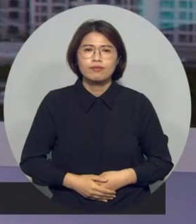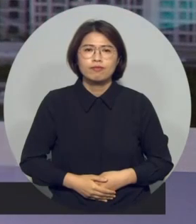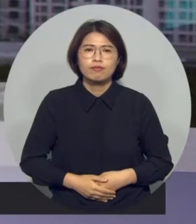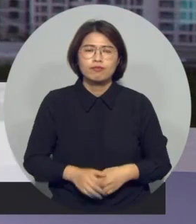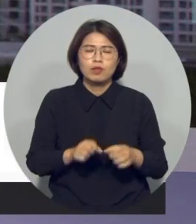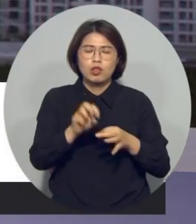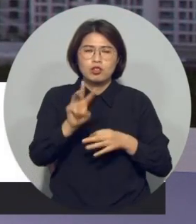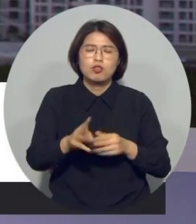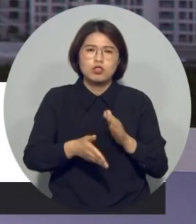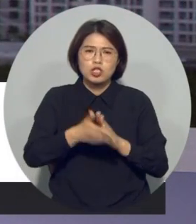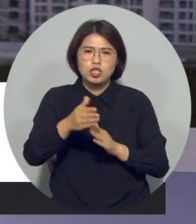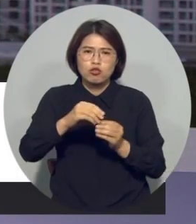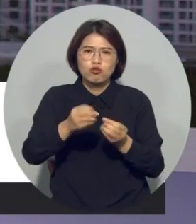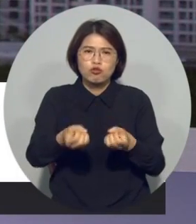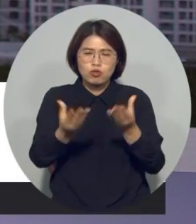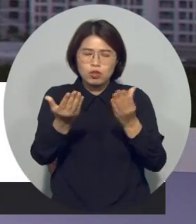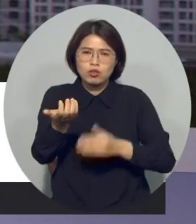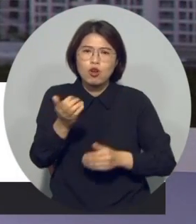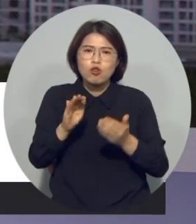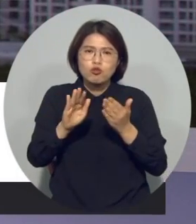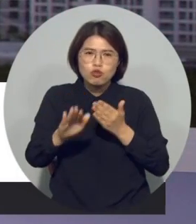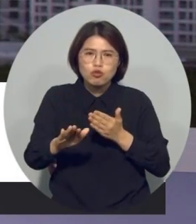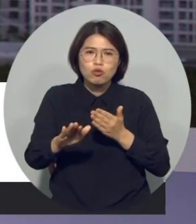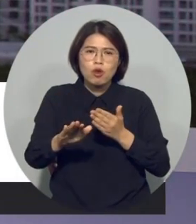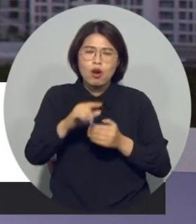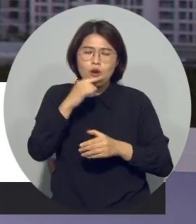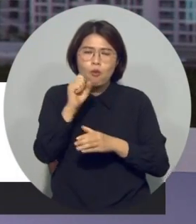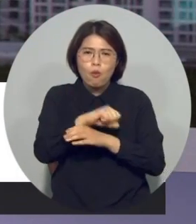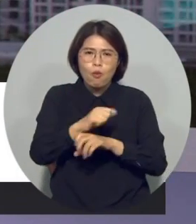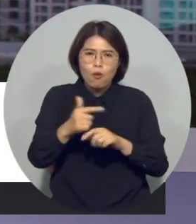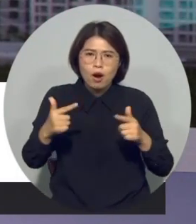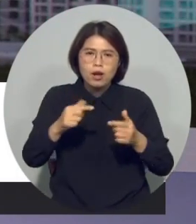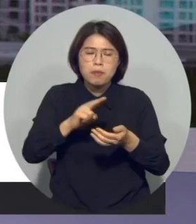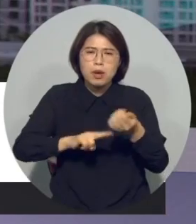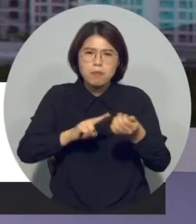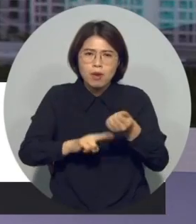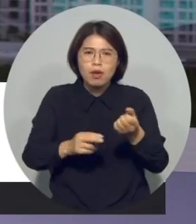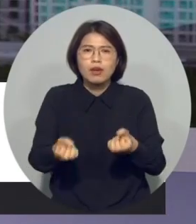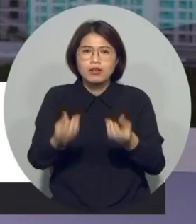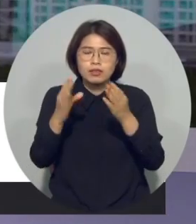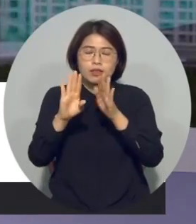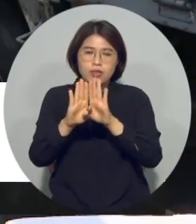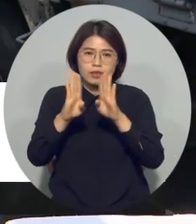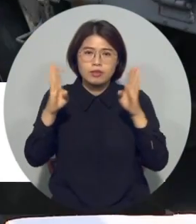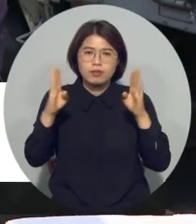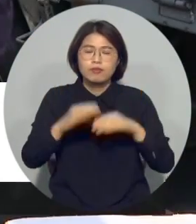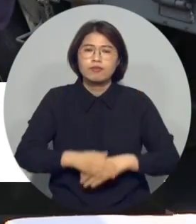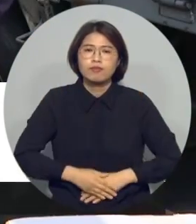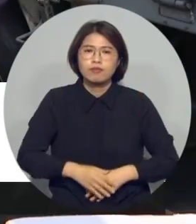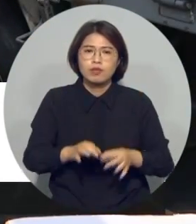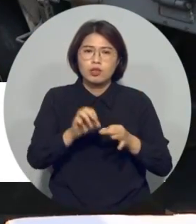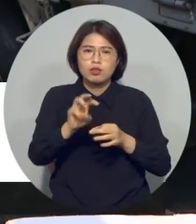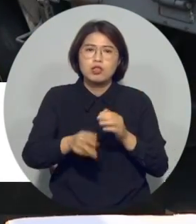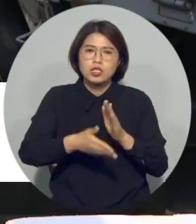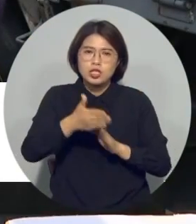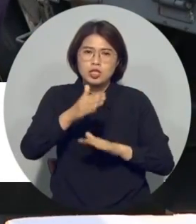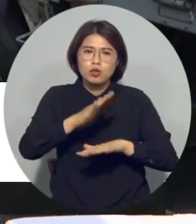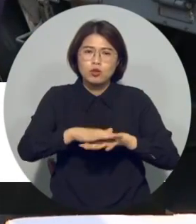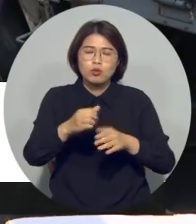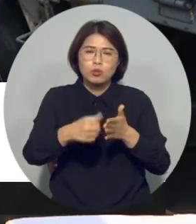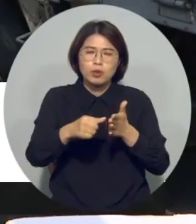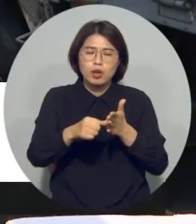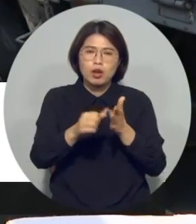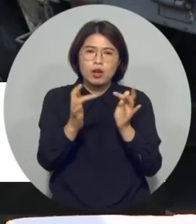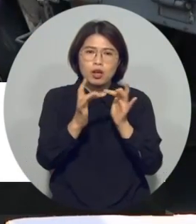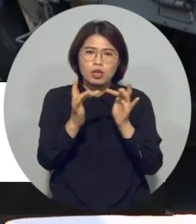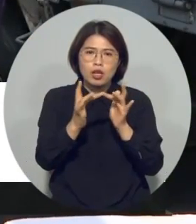영천시가 추석 명절을 전후해서 영천 과일 판매를 위한 직거래 행사를 잇따라 엽니다. 영천시 농특산물 온라인